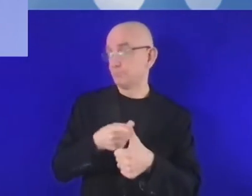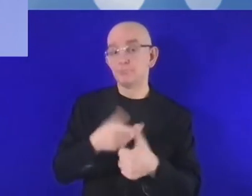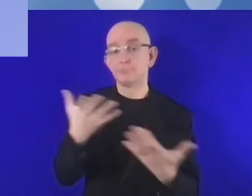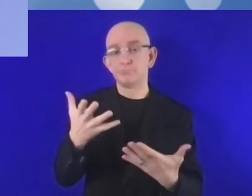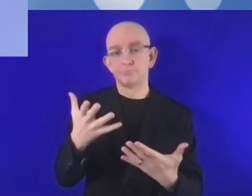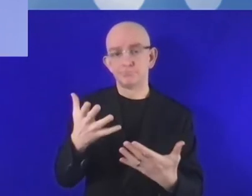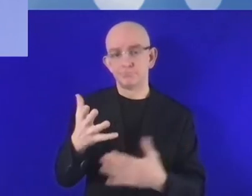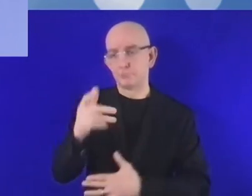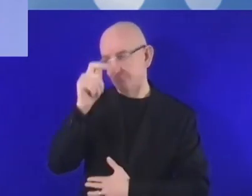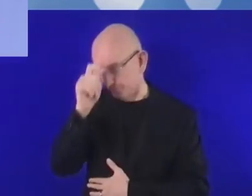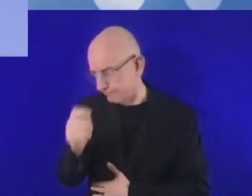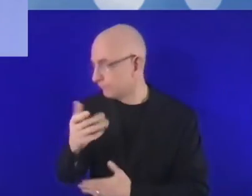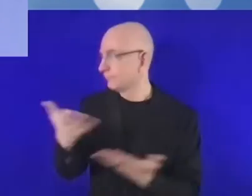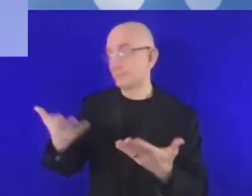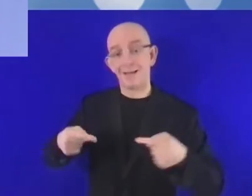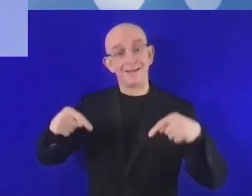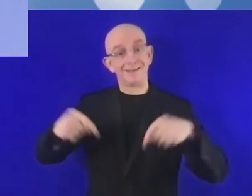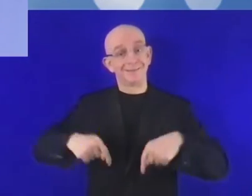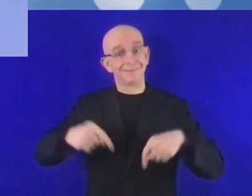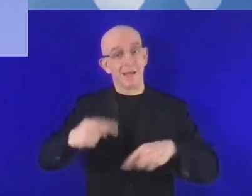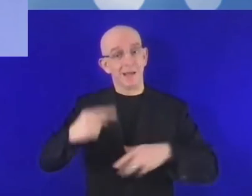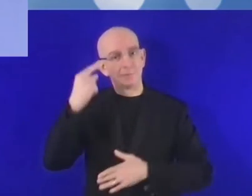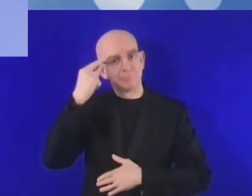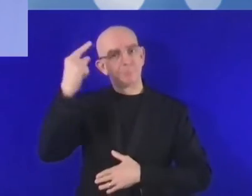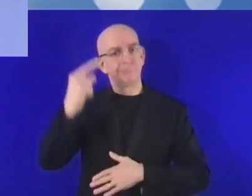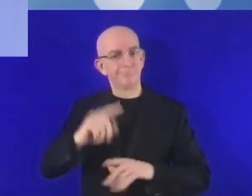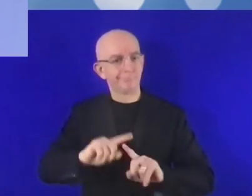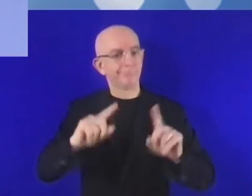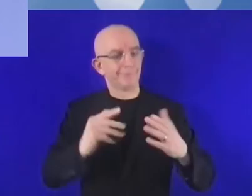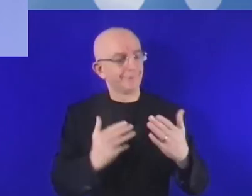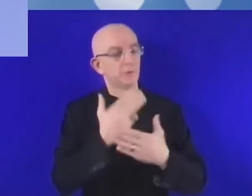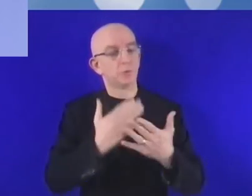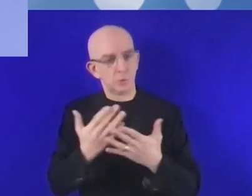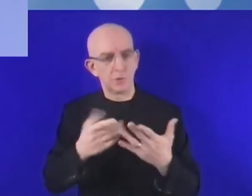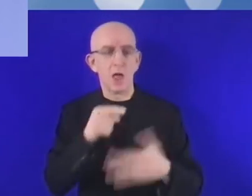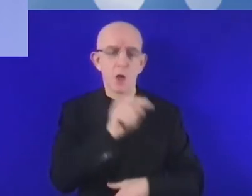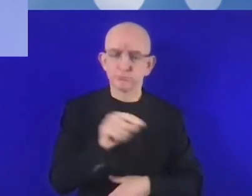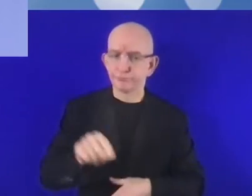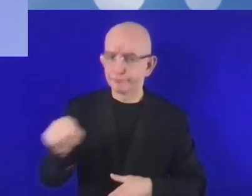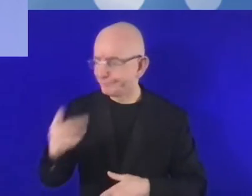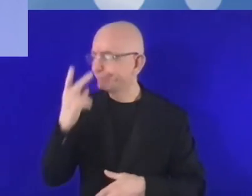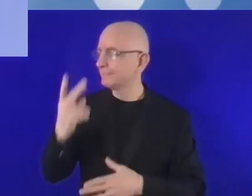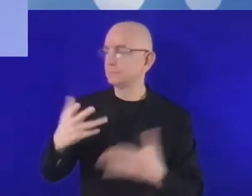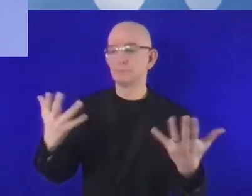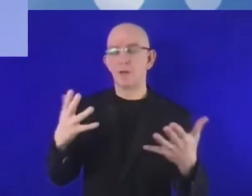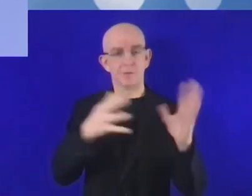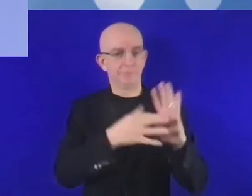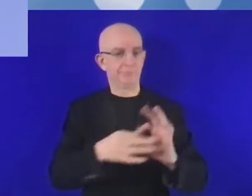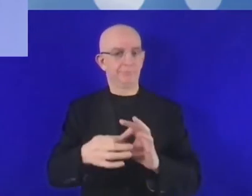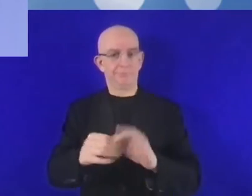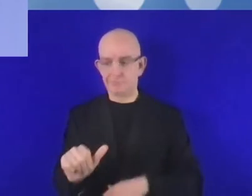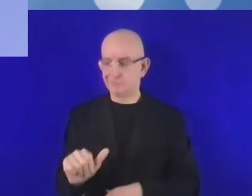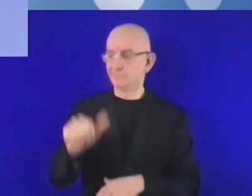Во-первых, мы должны сказать, что то, что мы сегодня воспринимаем как инновацию, это